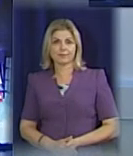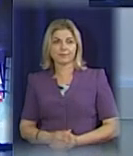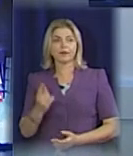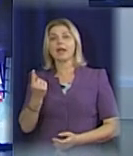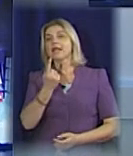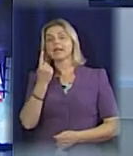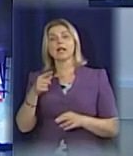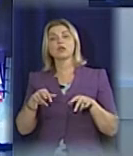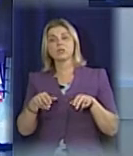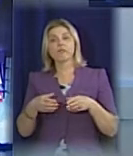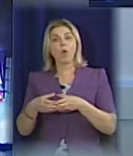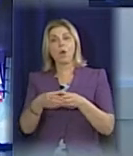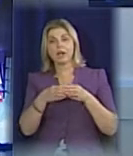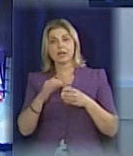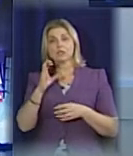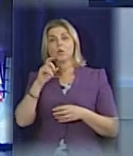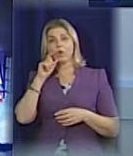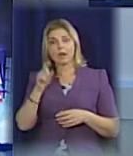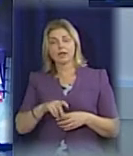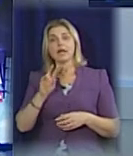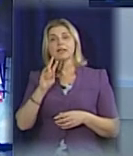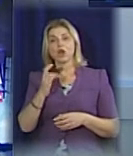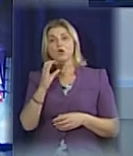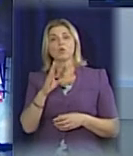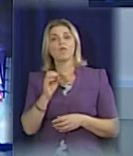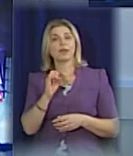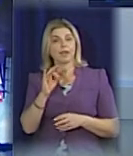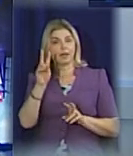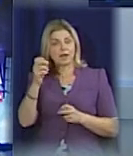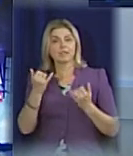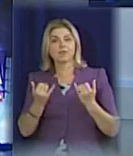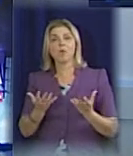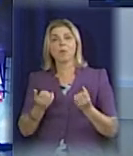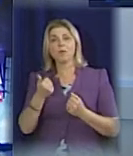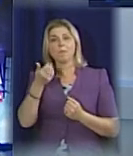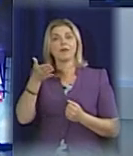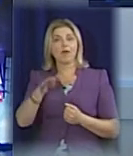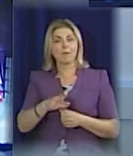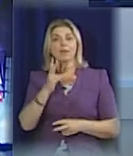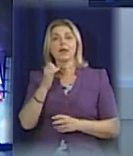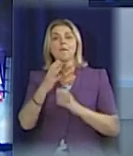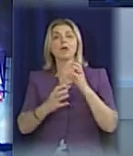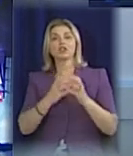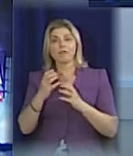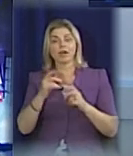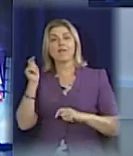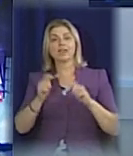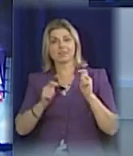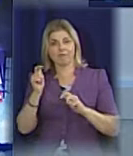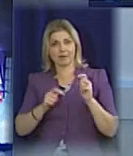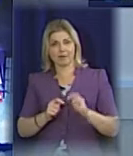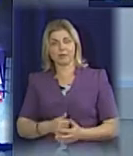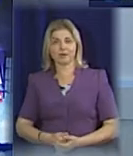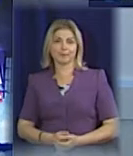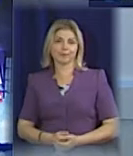Єдиний танцювальний колектив з України «Миколаївський сувенір» сьогодні отримав перше місце на міжнародному фолк-фестивалі «Moonlight